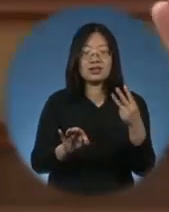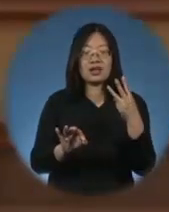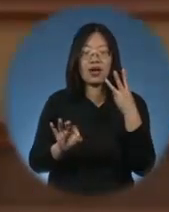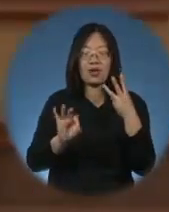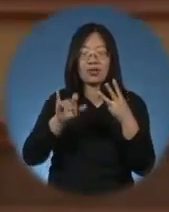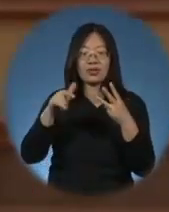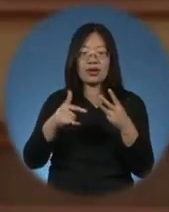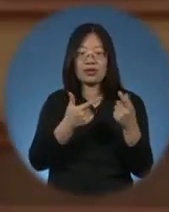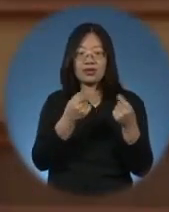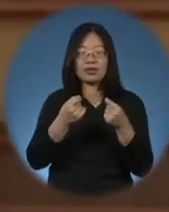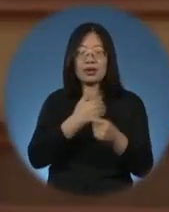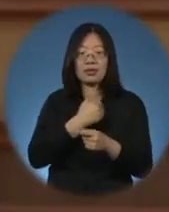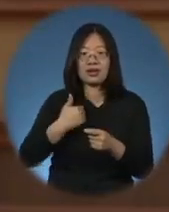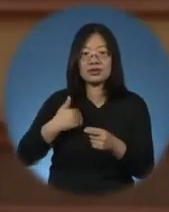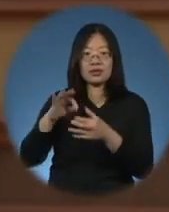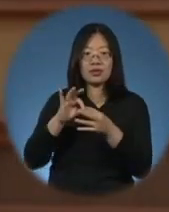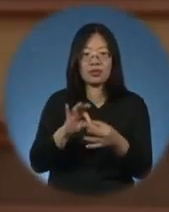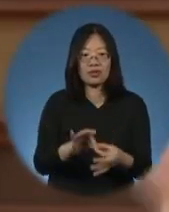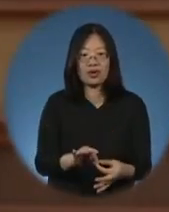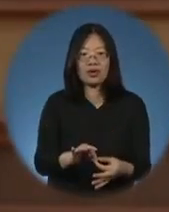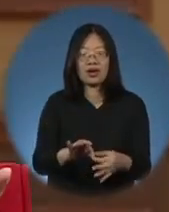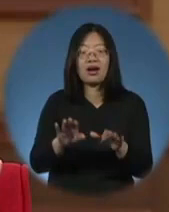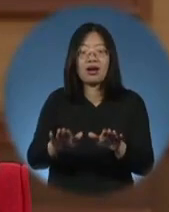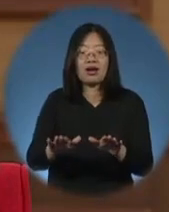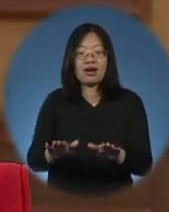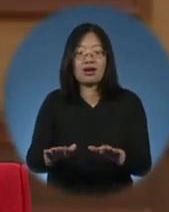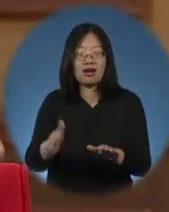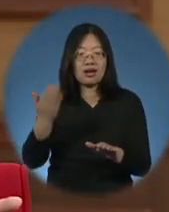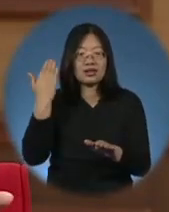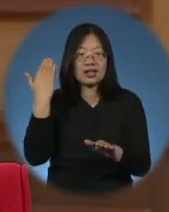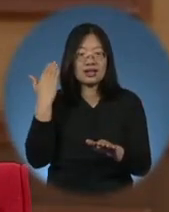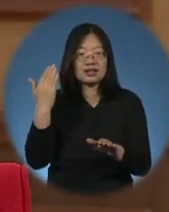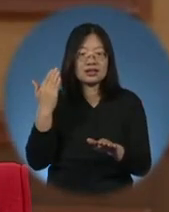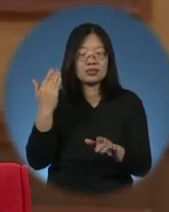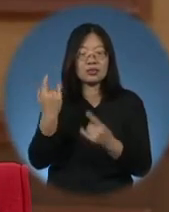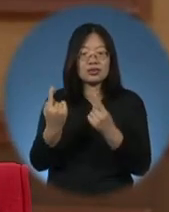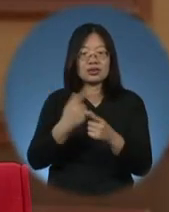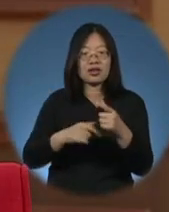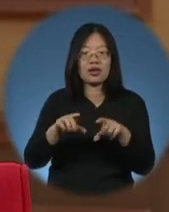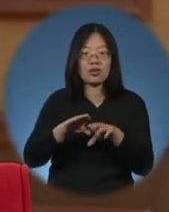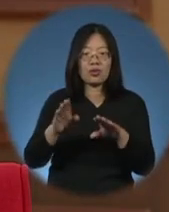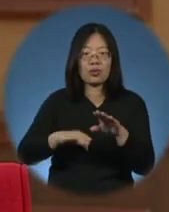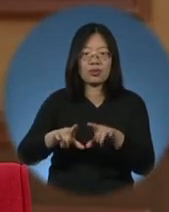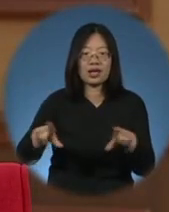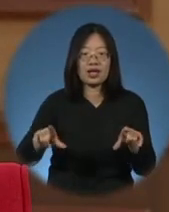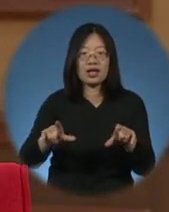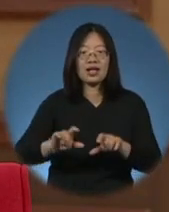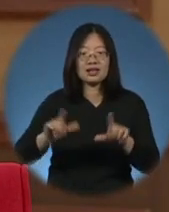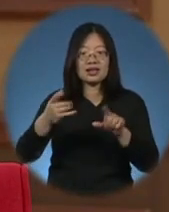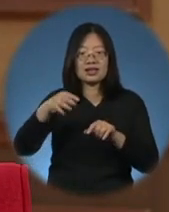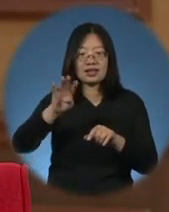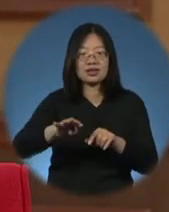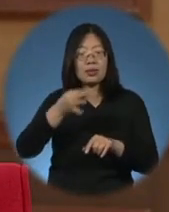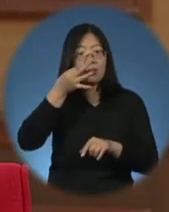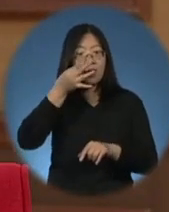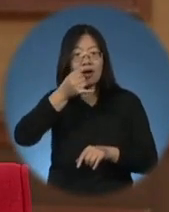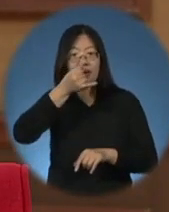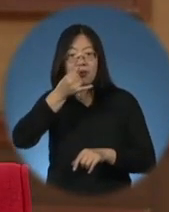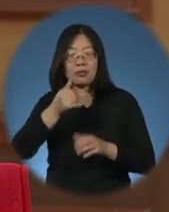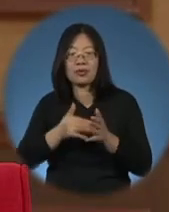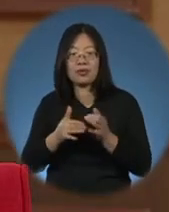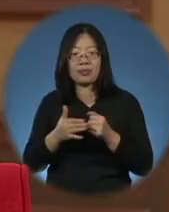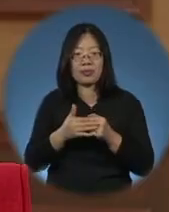그런 걸 다 똑같이 만족하면서도 그 현재 당시의 일정표보다는 훨씬 공평한 일정표를 만들 수 있다는 걸 보였었죠.